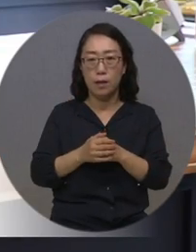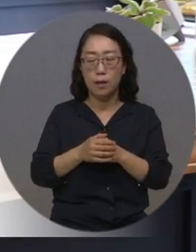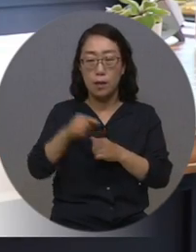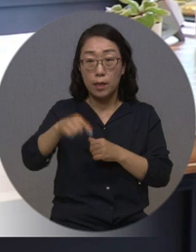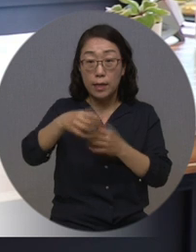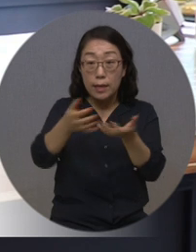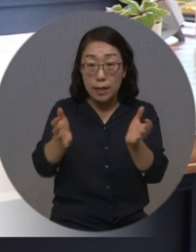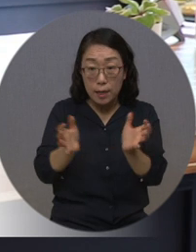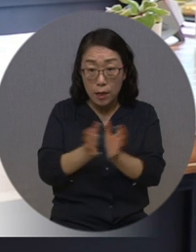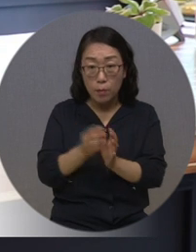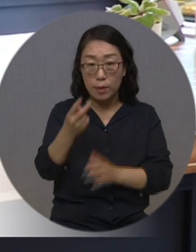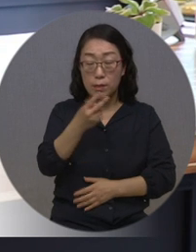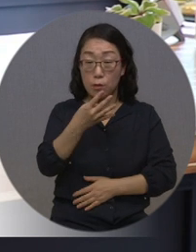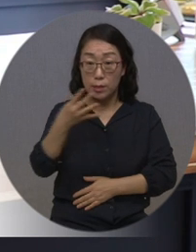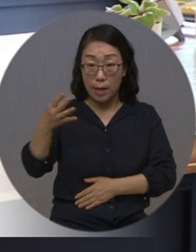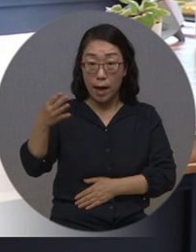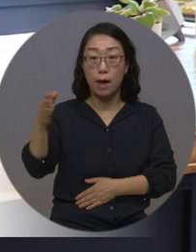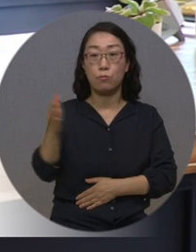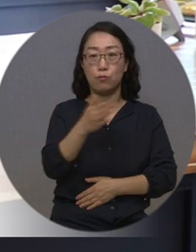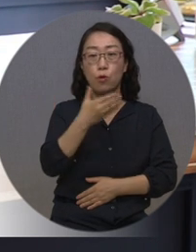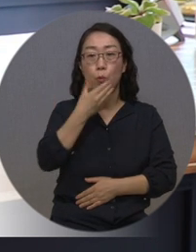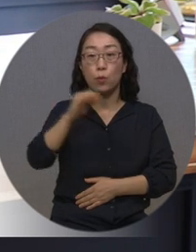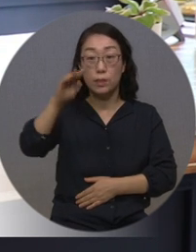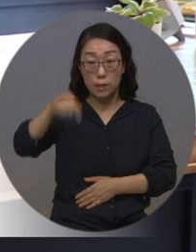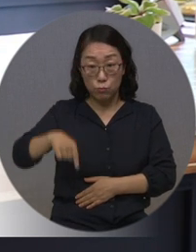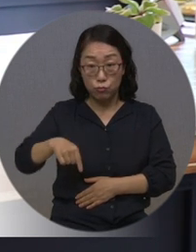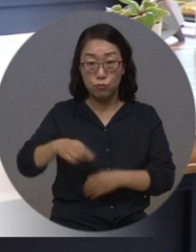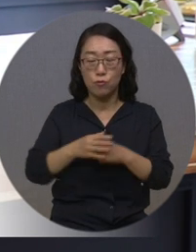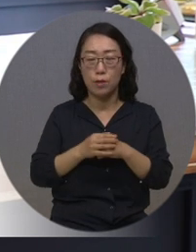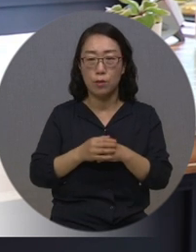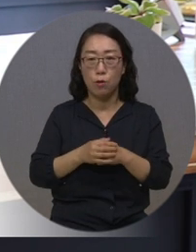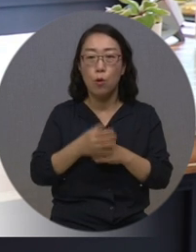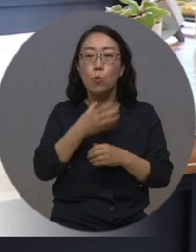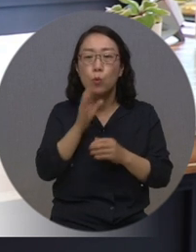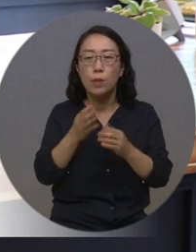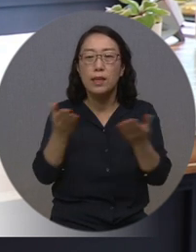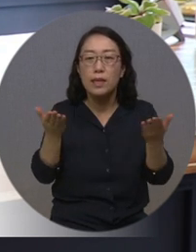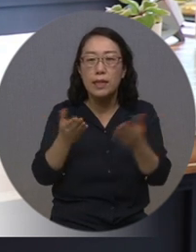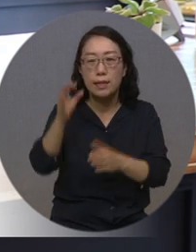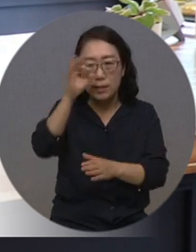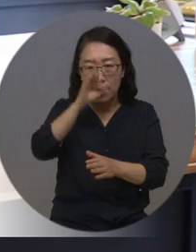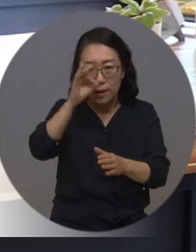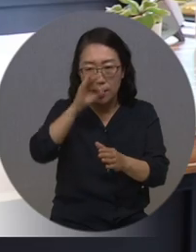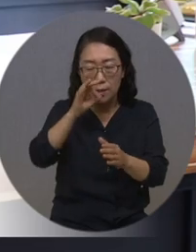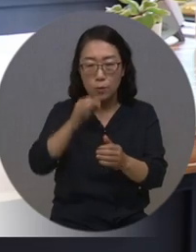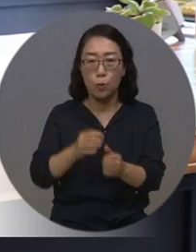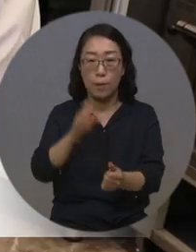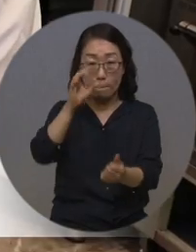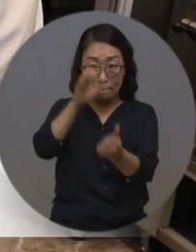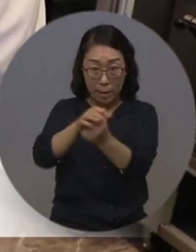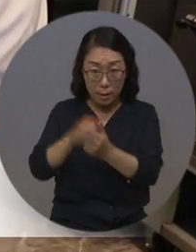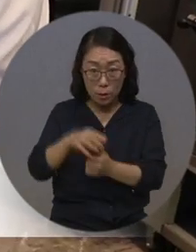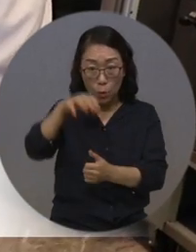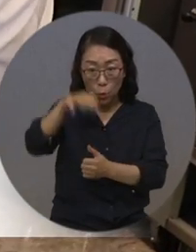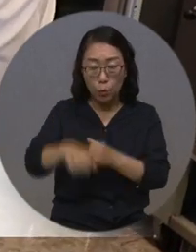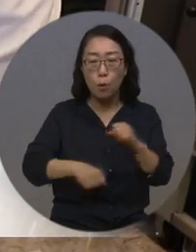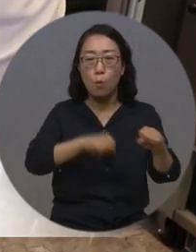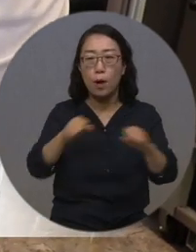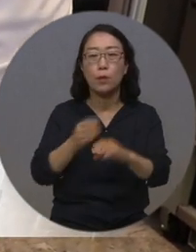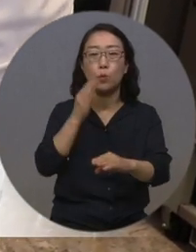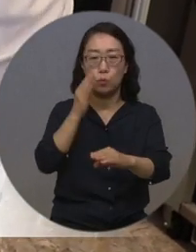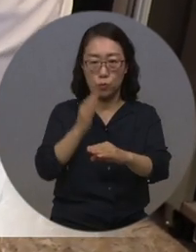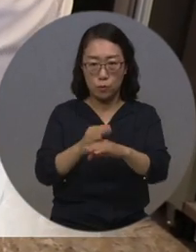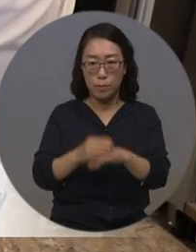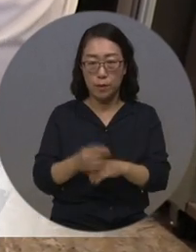클럽은 2004년도부터 복지부로 어르신들 일자리 전담 기관으로 선정이 되어서 정말 활동을 하고 있는데요.